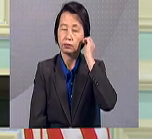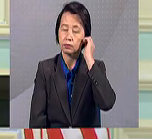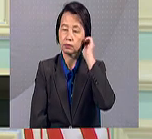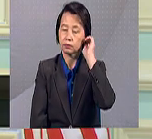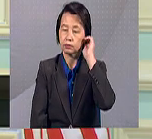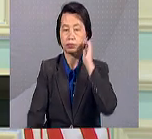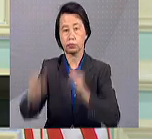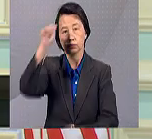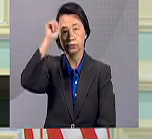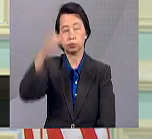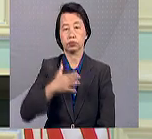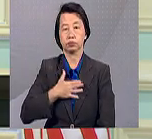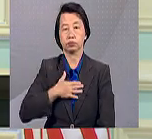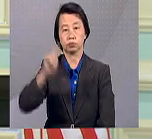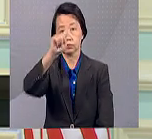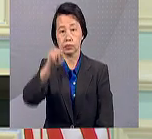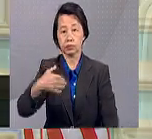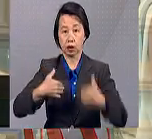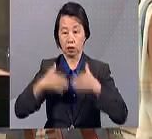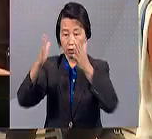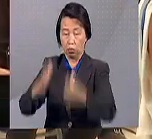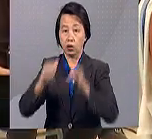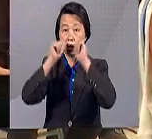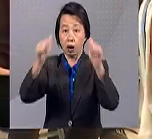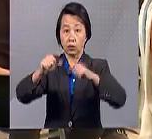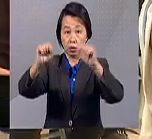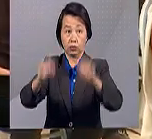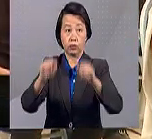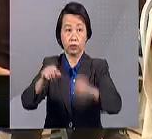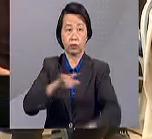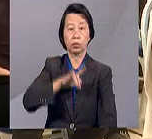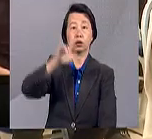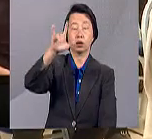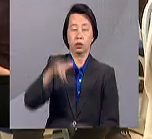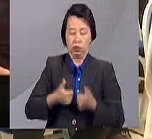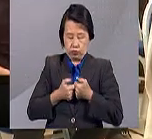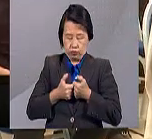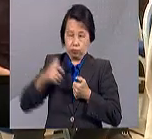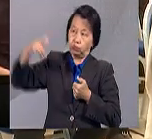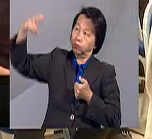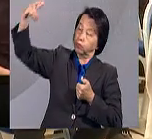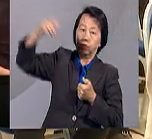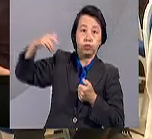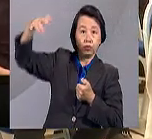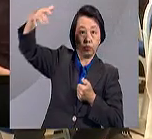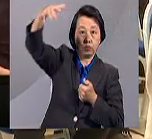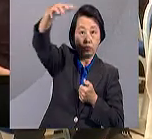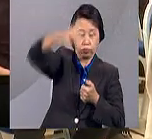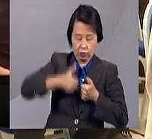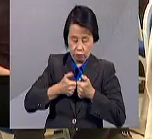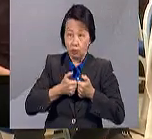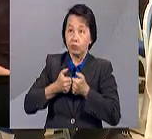Assalamualaikum Dato' Sri. Soalan saya, adakah orang awam dibenarkan menerbangkan drone dalam tempoh pelaksanaan PKPB